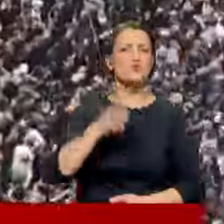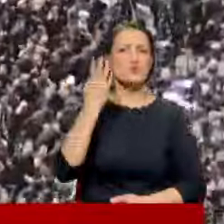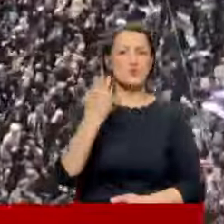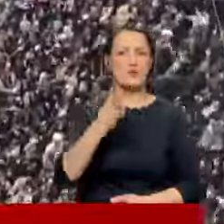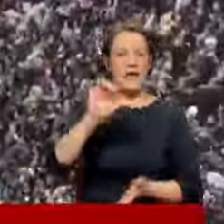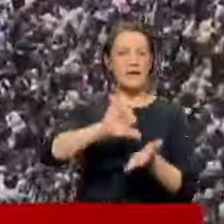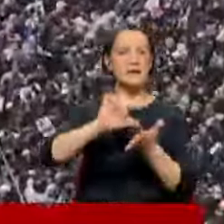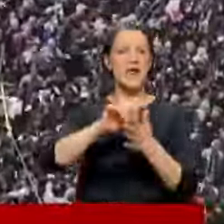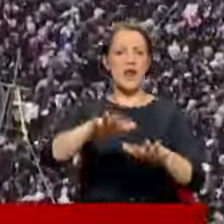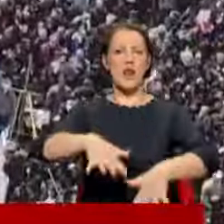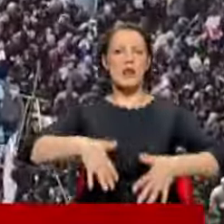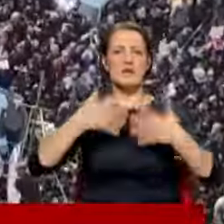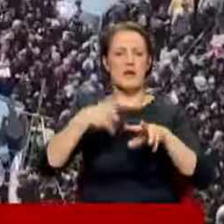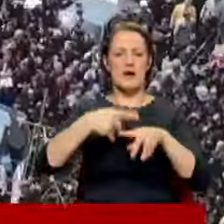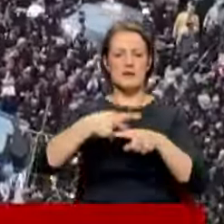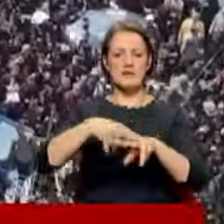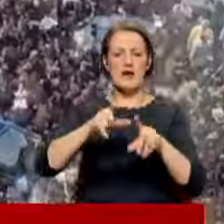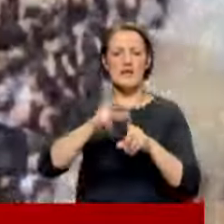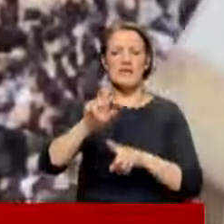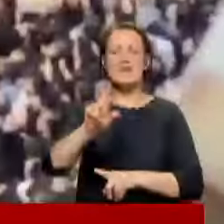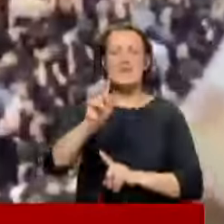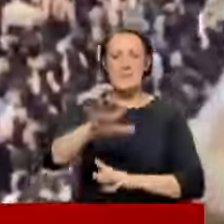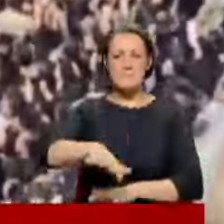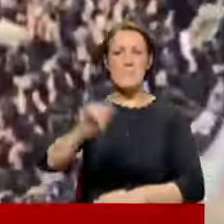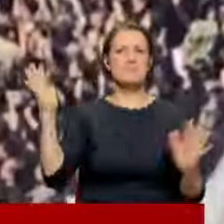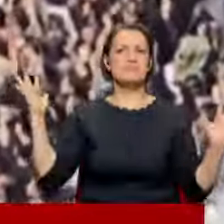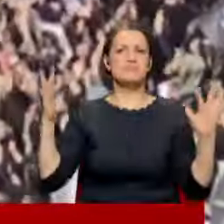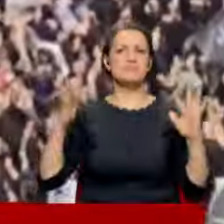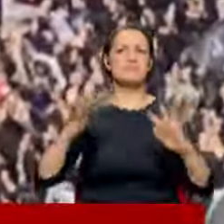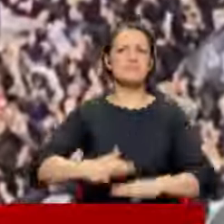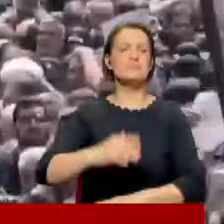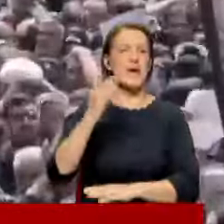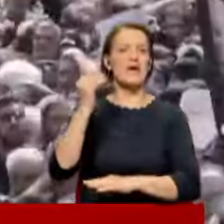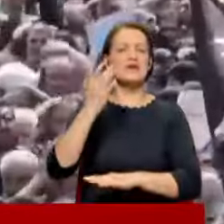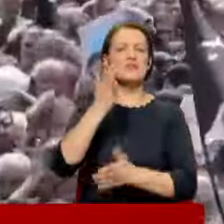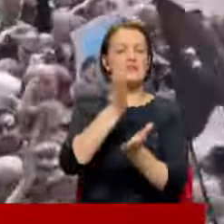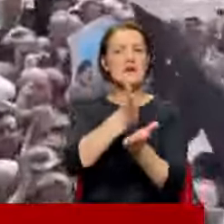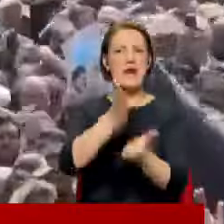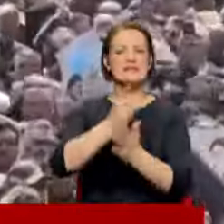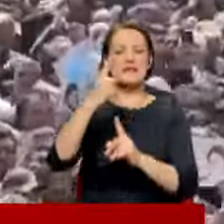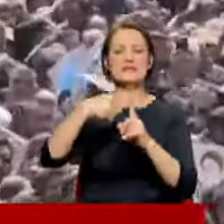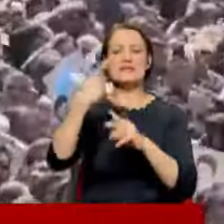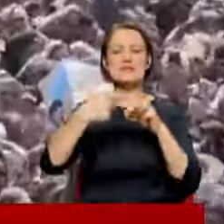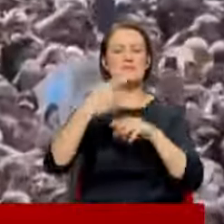isteyen İranlılar Azadi Meydanı'na akın etti. Cenazeler tır dorsesinde meydana getirildi.